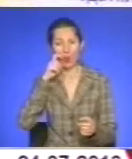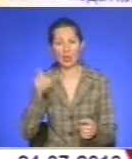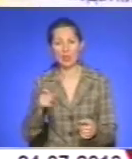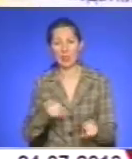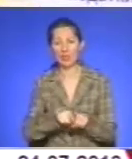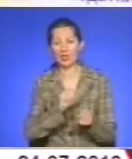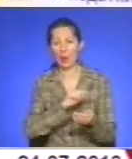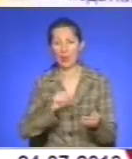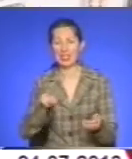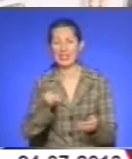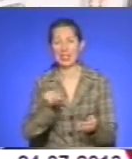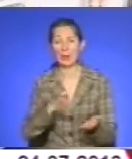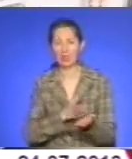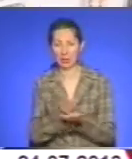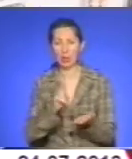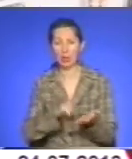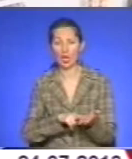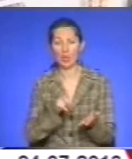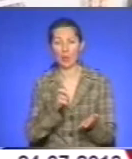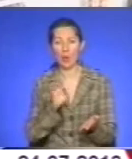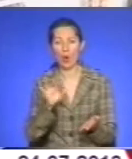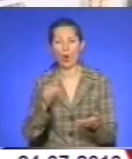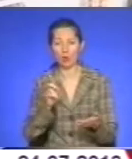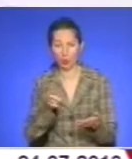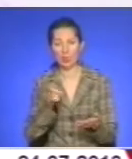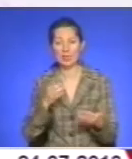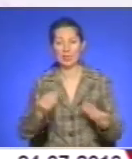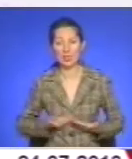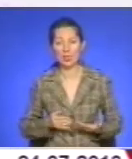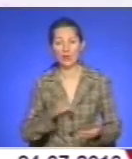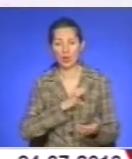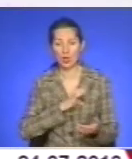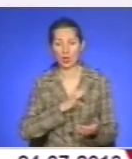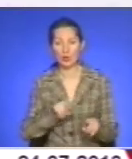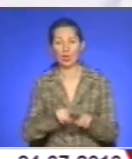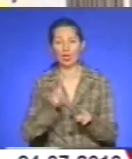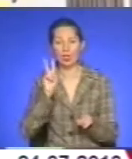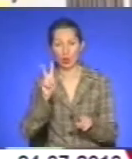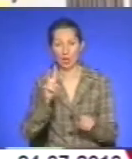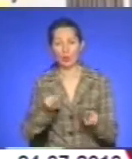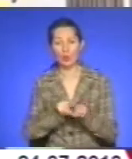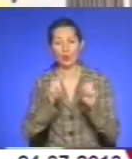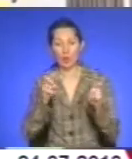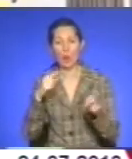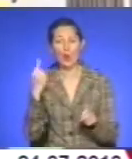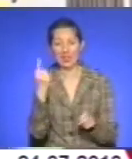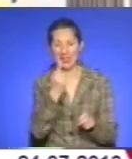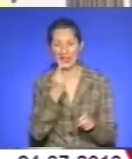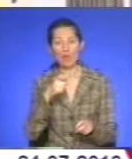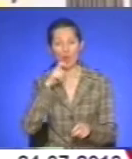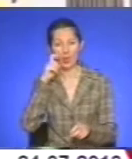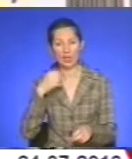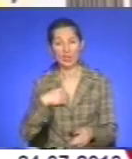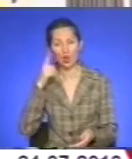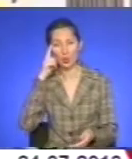в недостатку. Цей ілюстрований тролейбус на таку тематику наразі єдиний в Україні. Я думаю, що так.